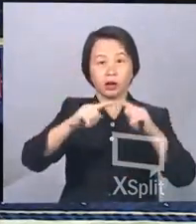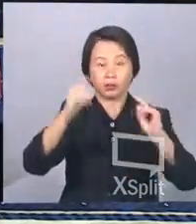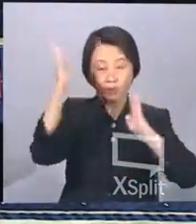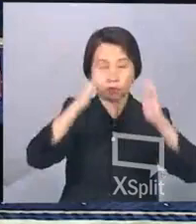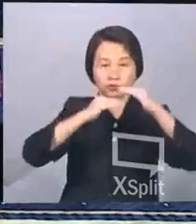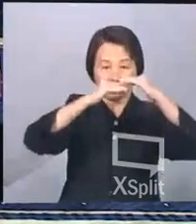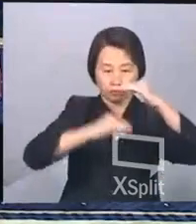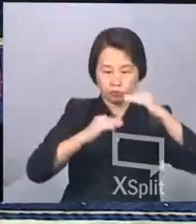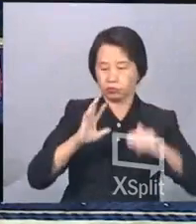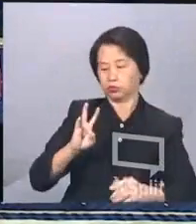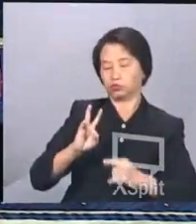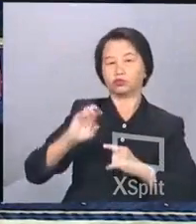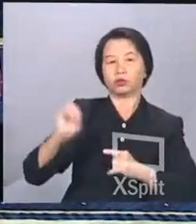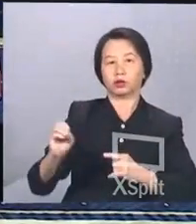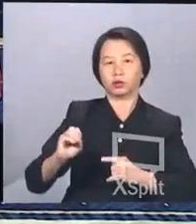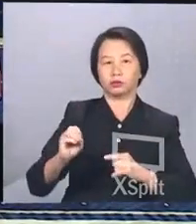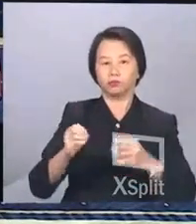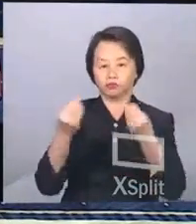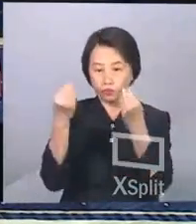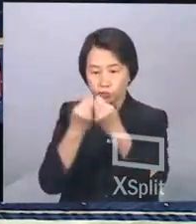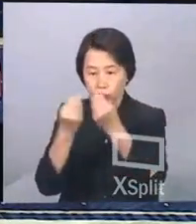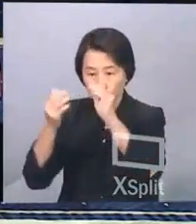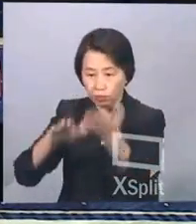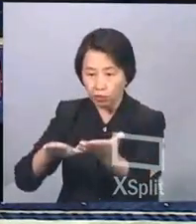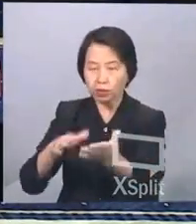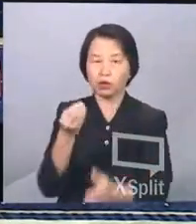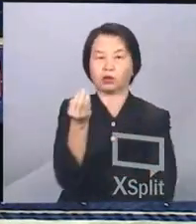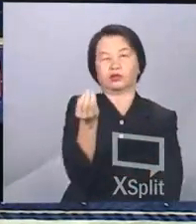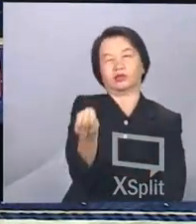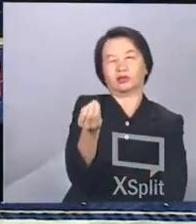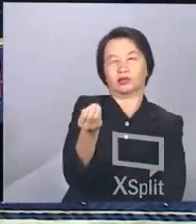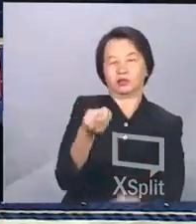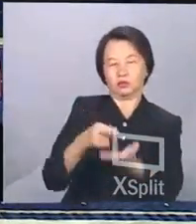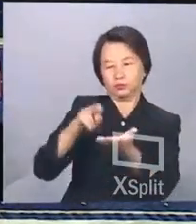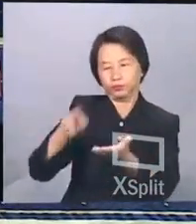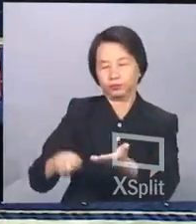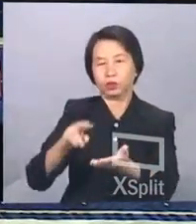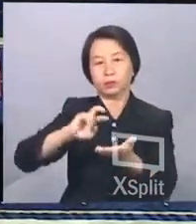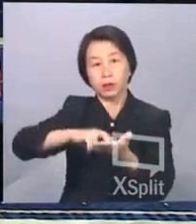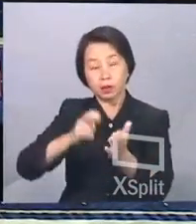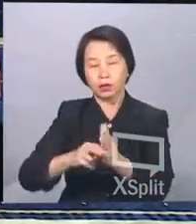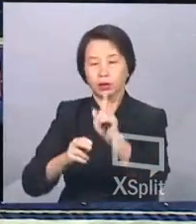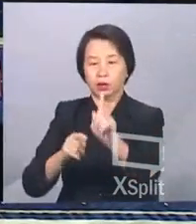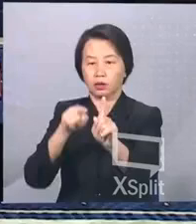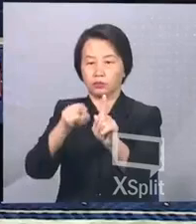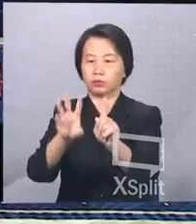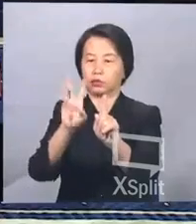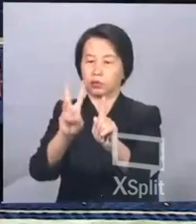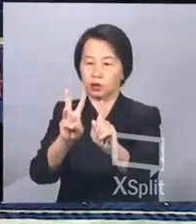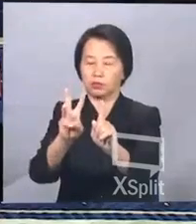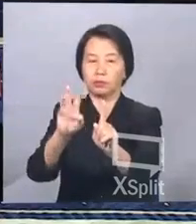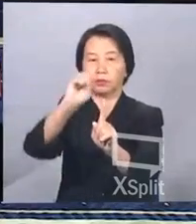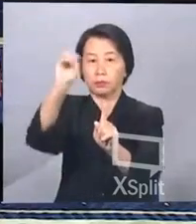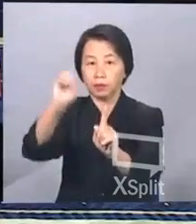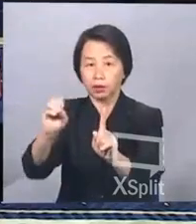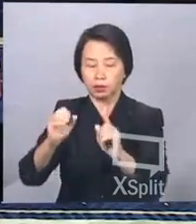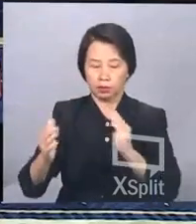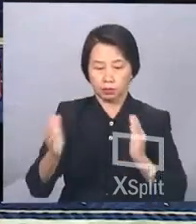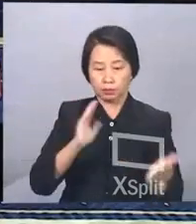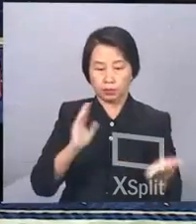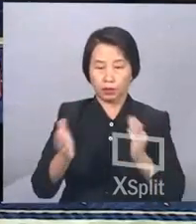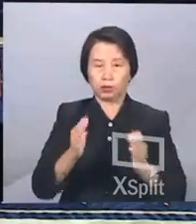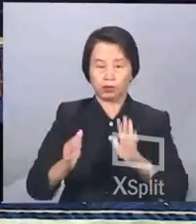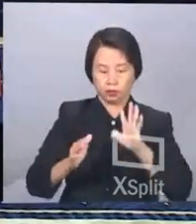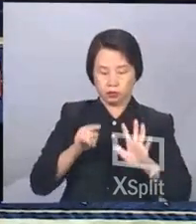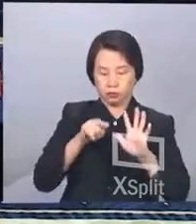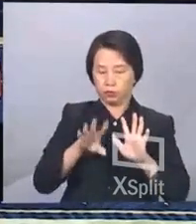kadar kematian akibat wabah ini juga adalah rendah yaitu satu Pohan 600 berbanding